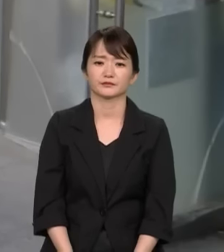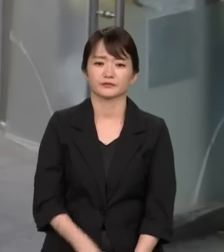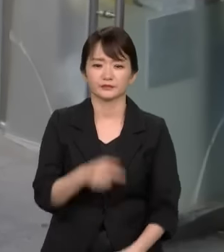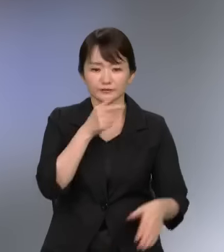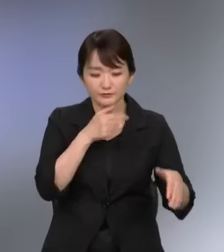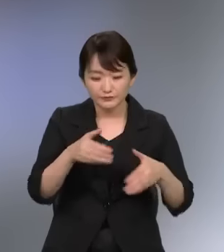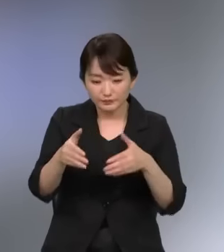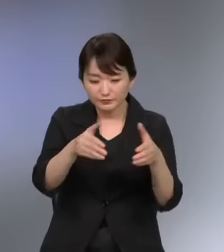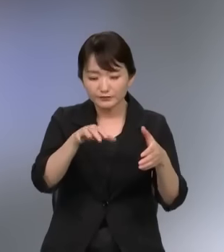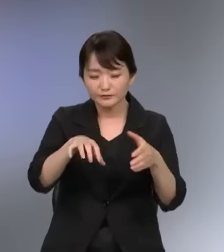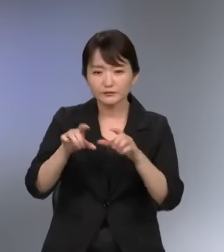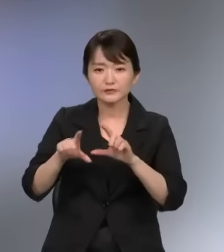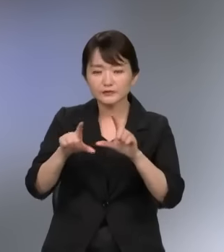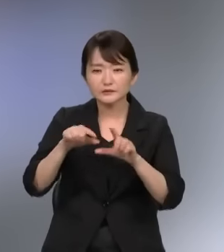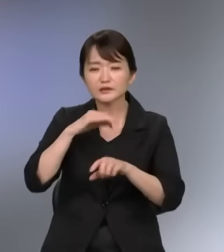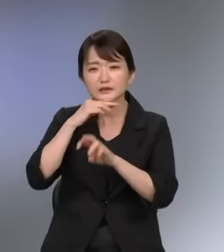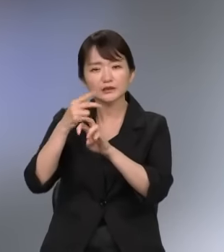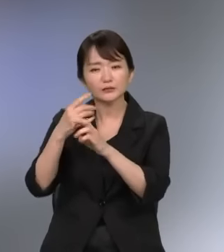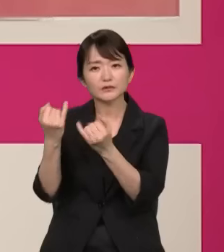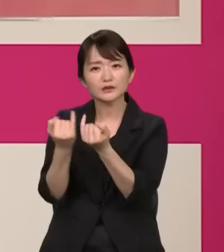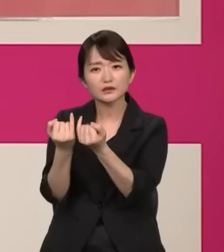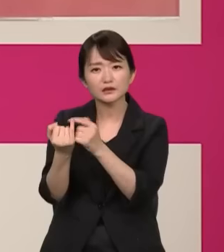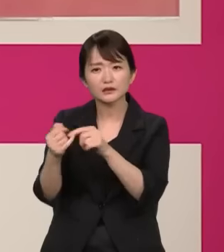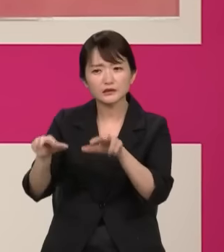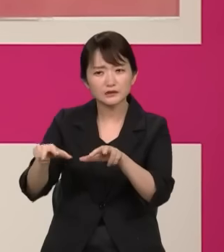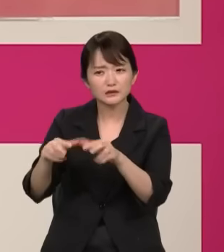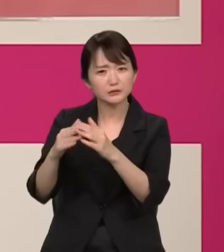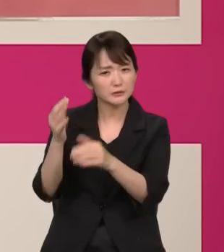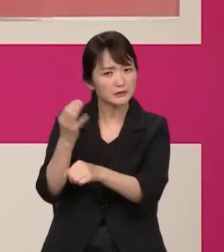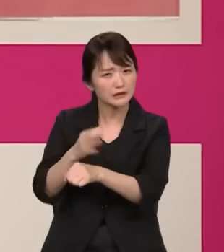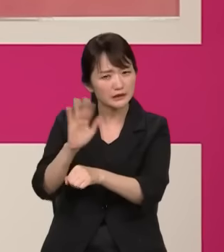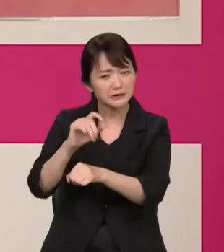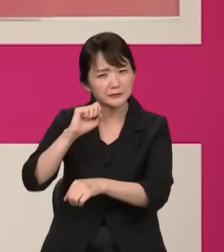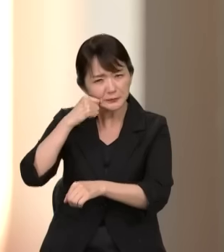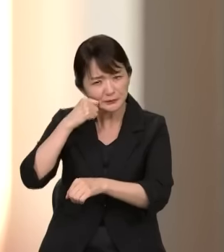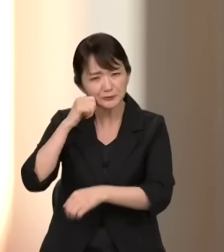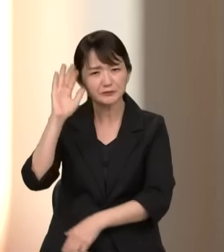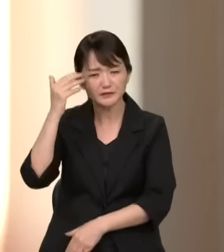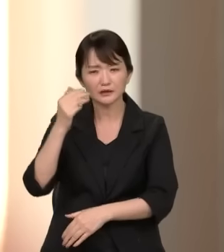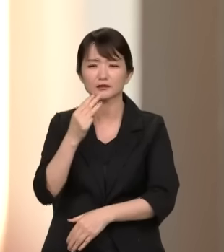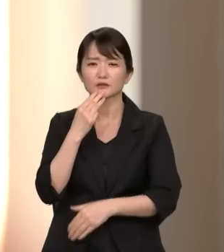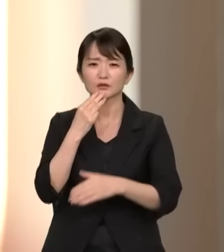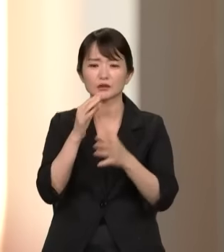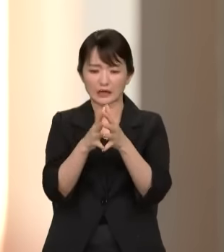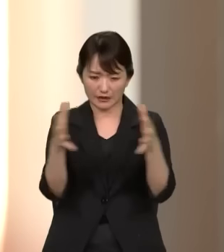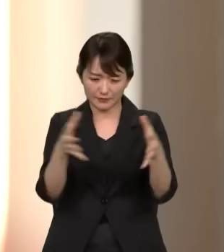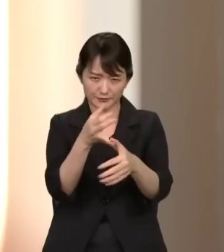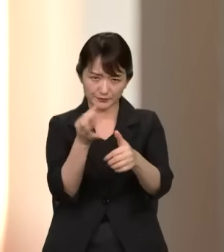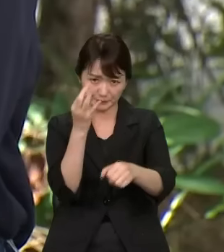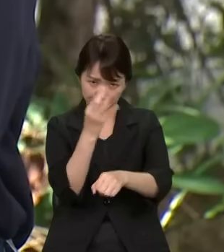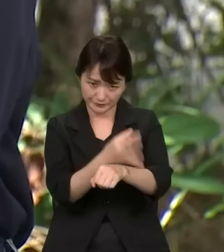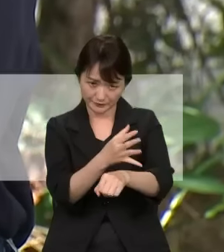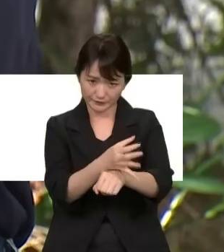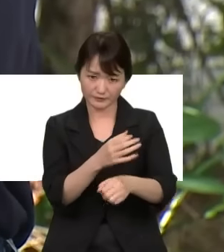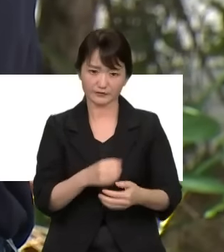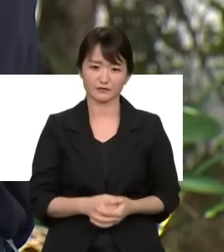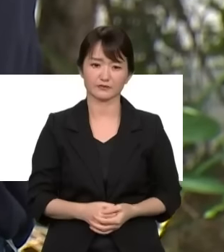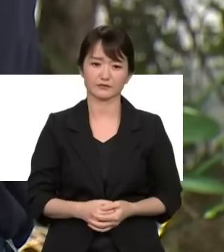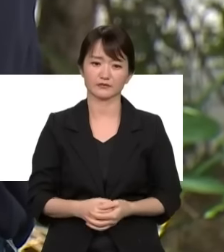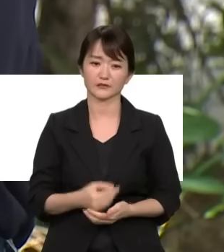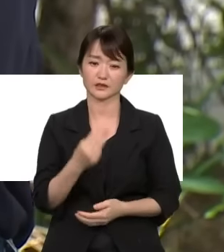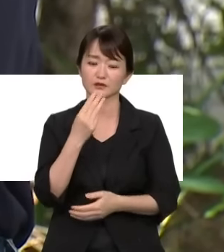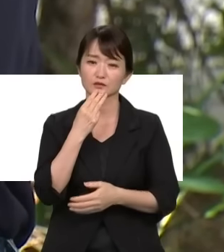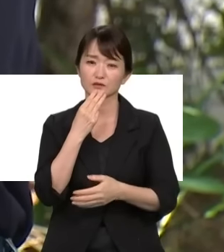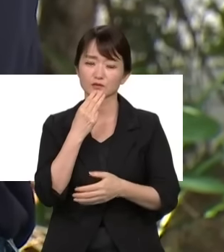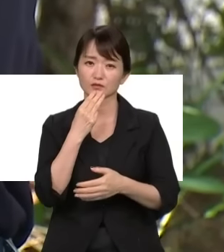경기도에 사는 30대 A씨는 지금 아니면 어렵다는 생각에 최근 서울 아파트를 매입했습니다. 서울에